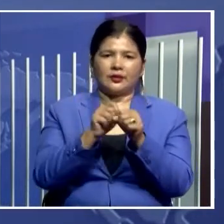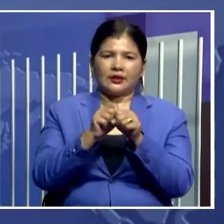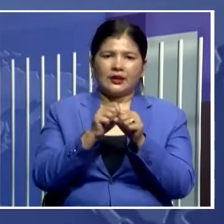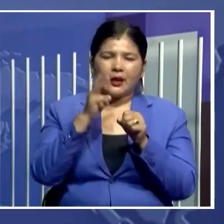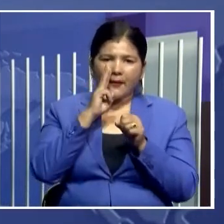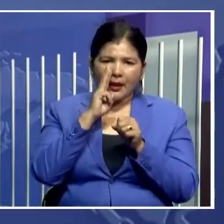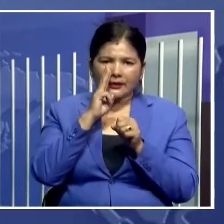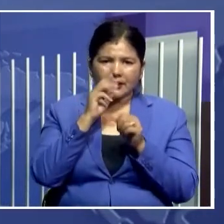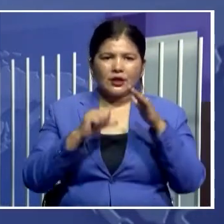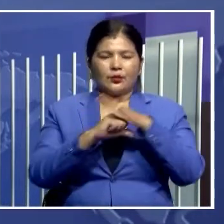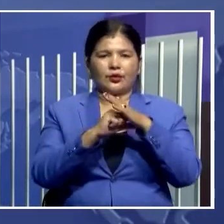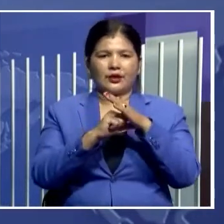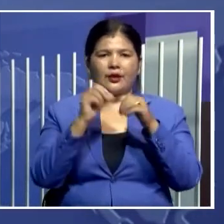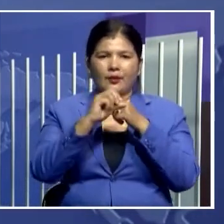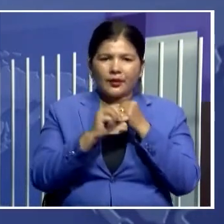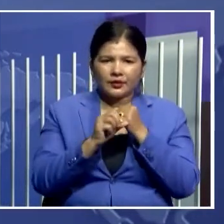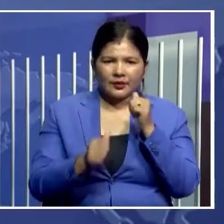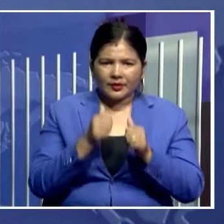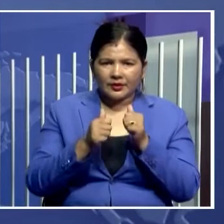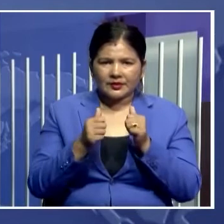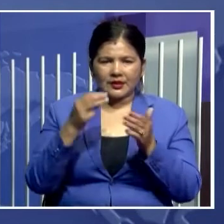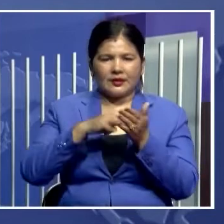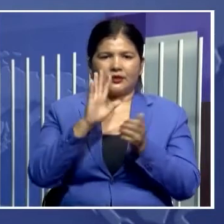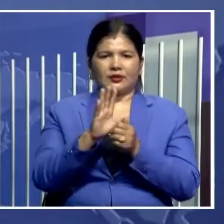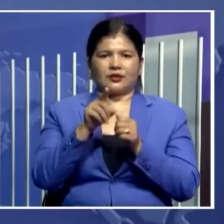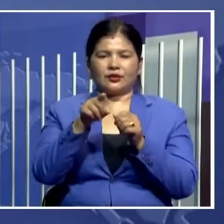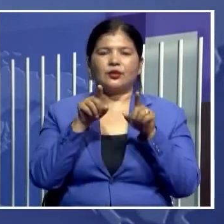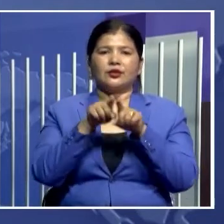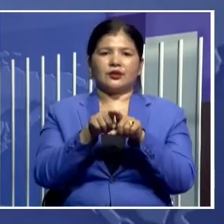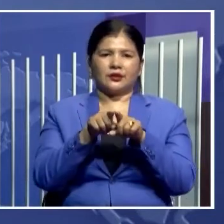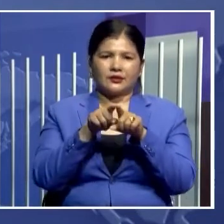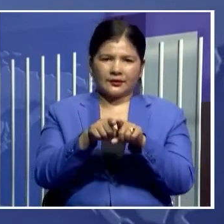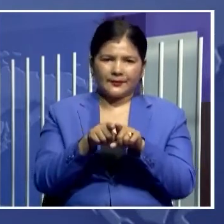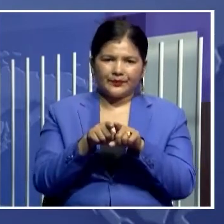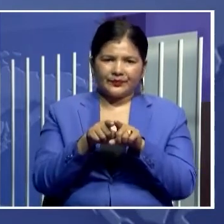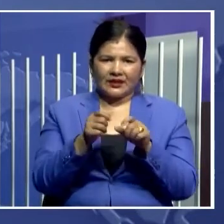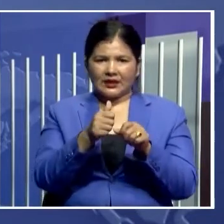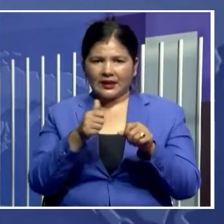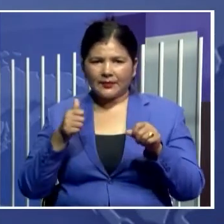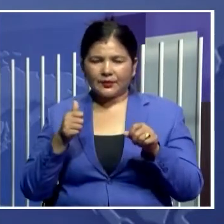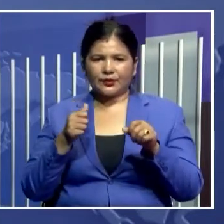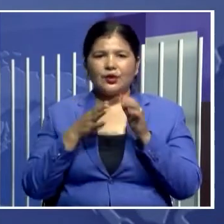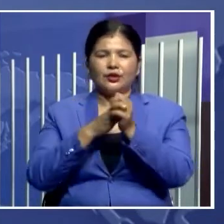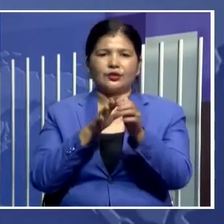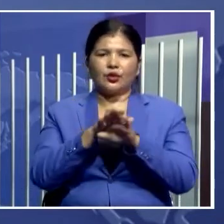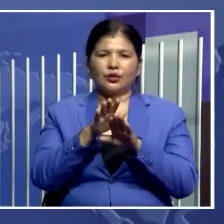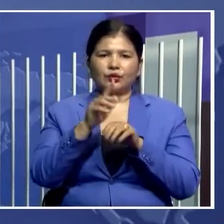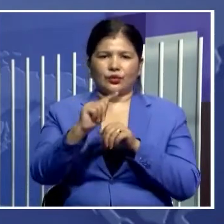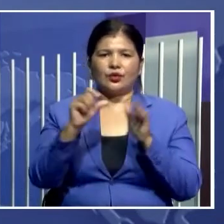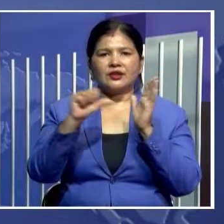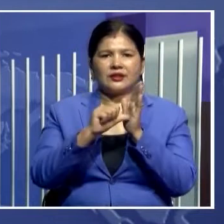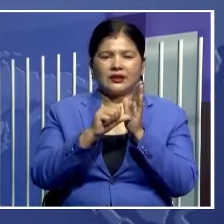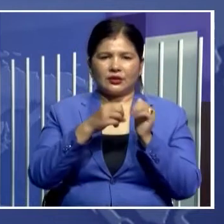चाहिँ प्रमुख पदका लागि निकै नै प्रतिस्पर्धा मानिएको छ। त्यो सँगै एकदमै प्रभावशाली नेतृत्वहरूको जिल्ला